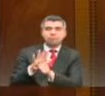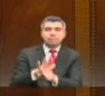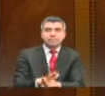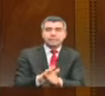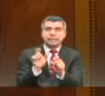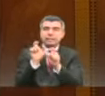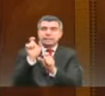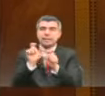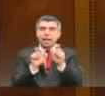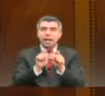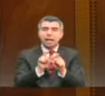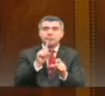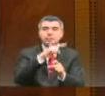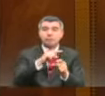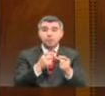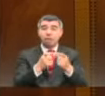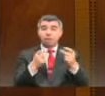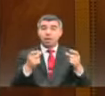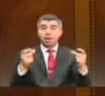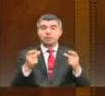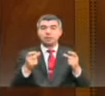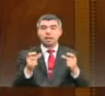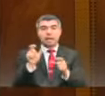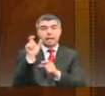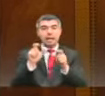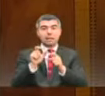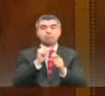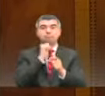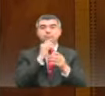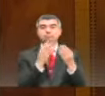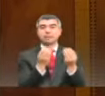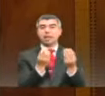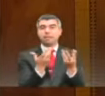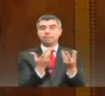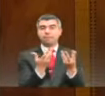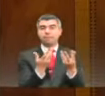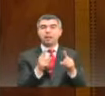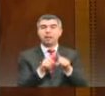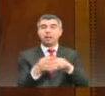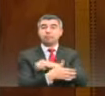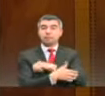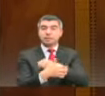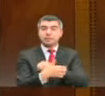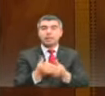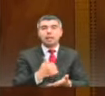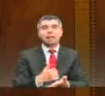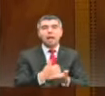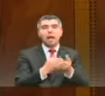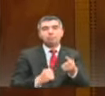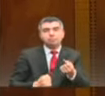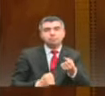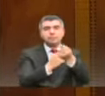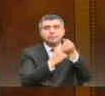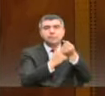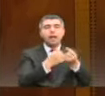الاجتماعي لفئات واسعة من المجتمع ودعم الفئات الهشة والمحتاجة. وستعمل الحكومة في هذا